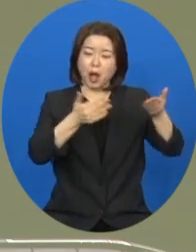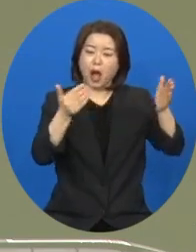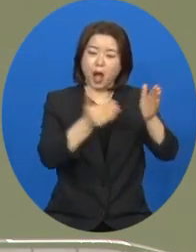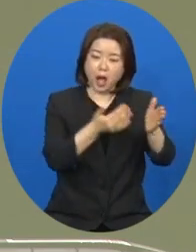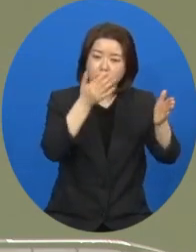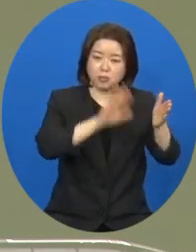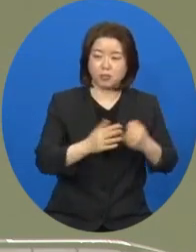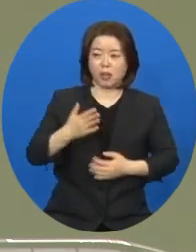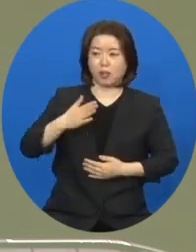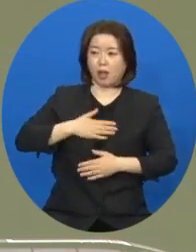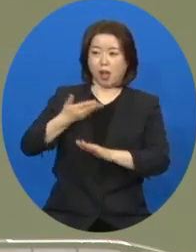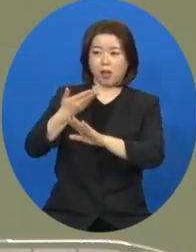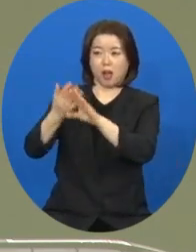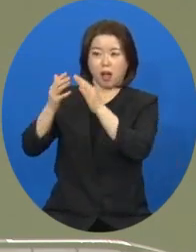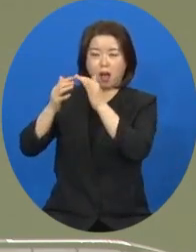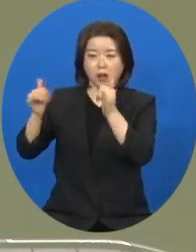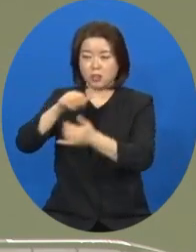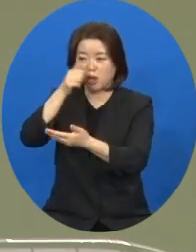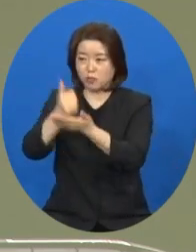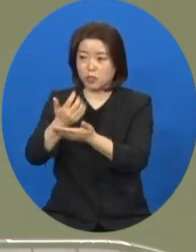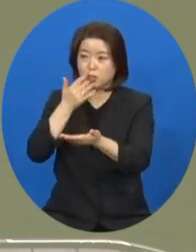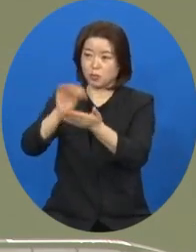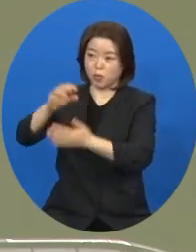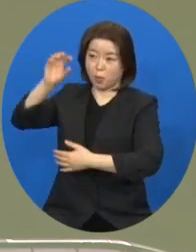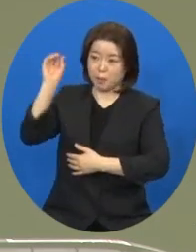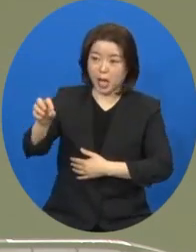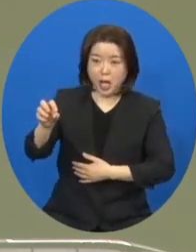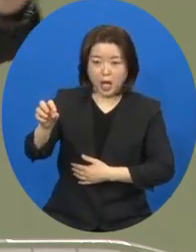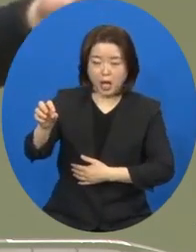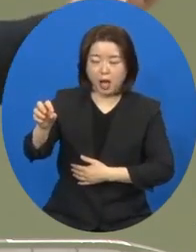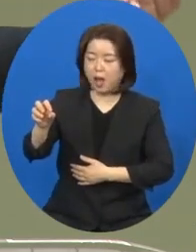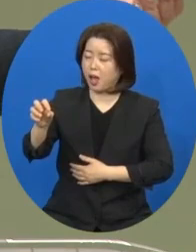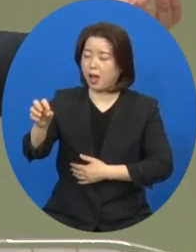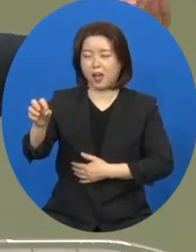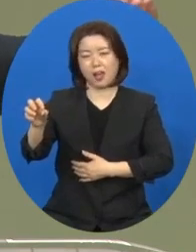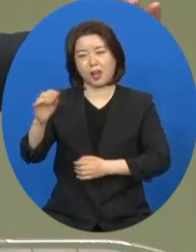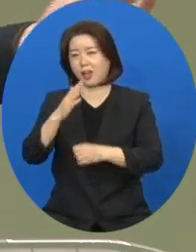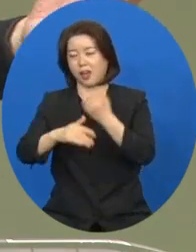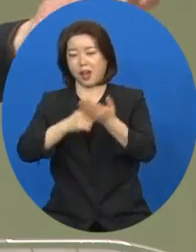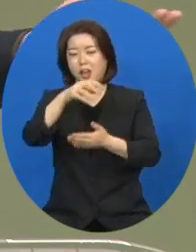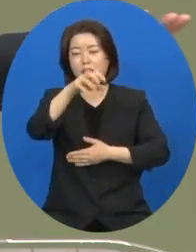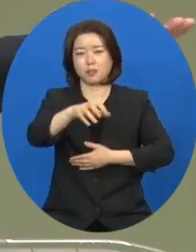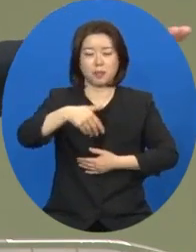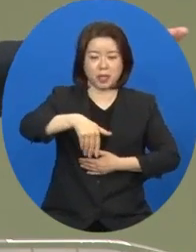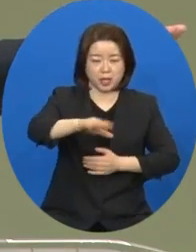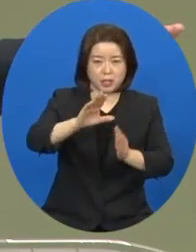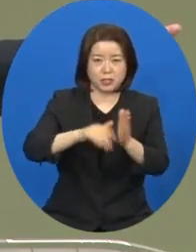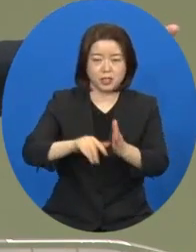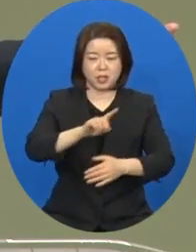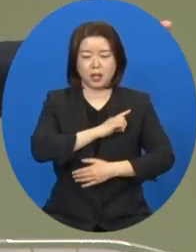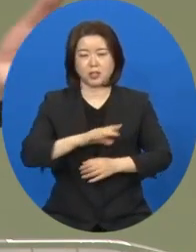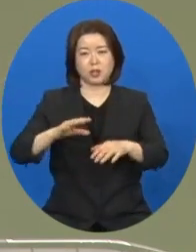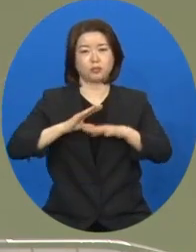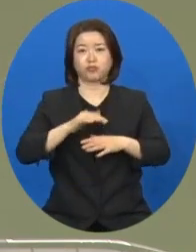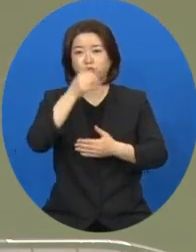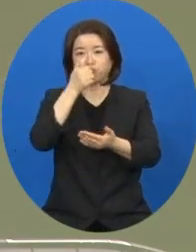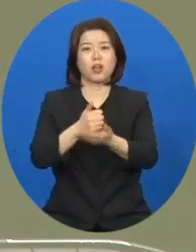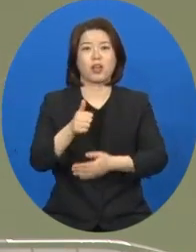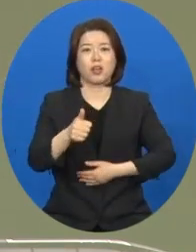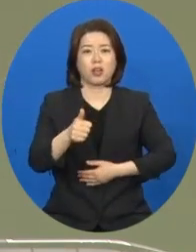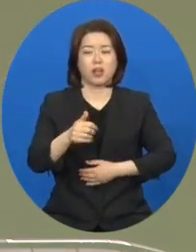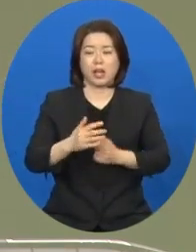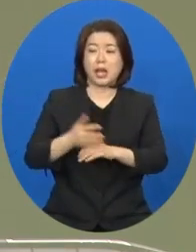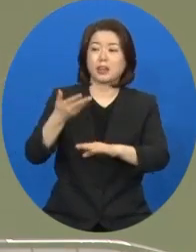나는 다른 사람의 죄를 돌로 쳐요? 하나님 앞에 갔을 때 가장 무서운 죄는 다른